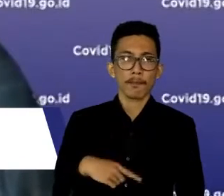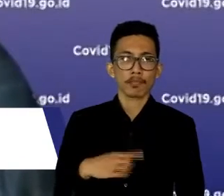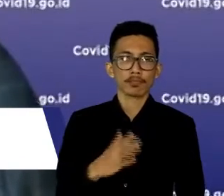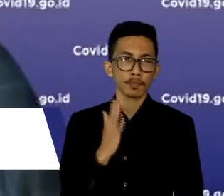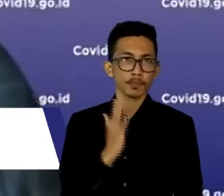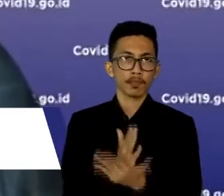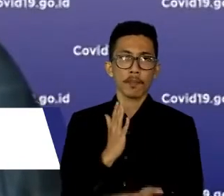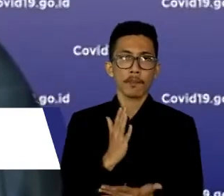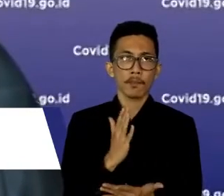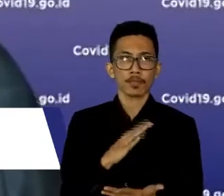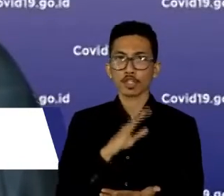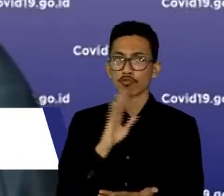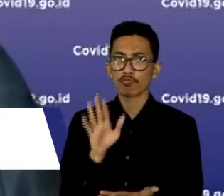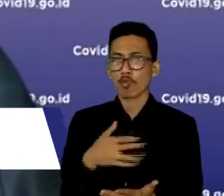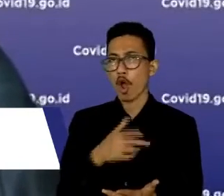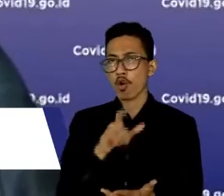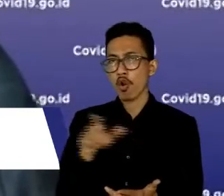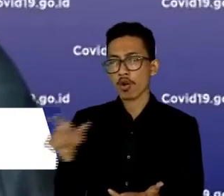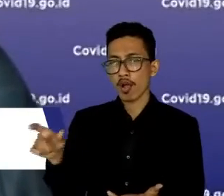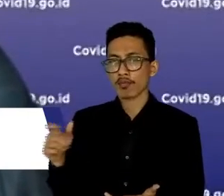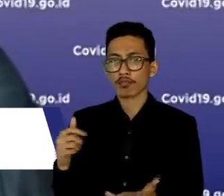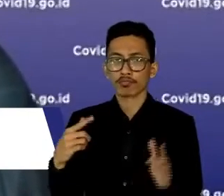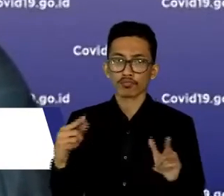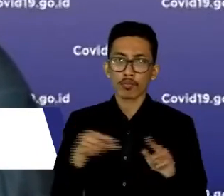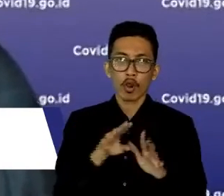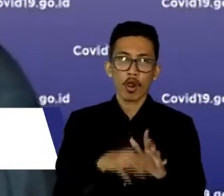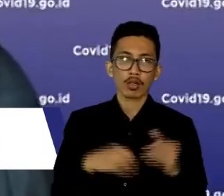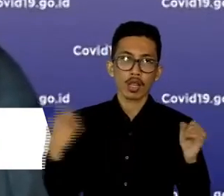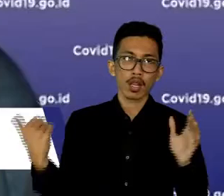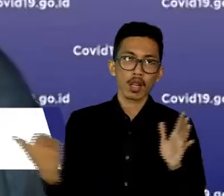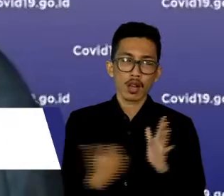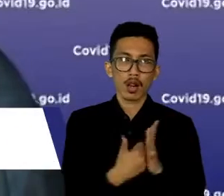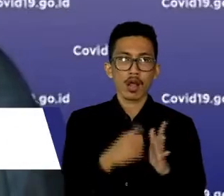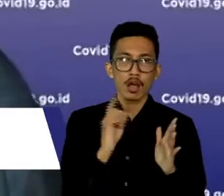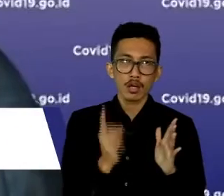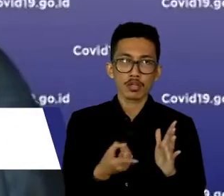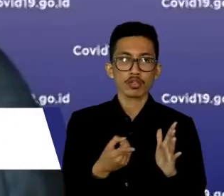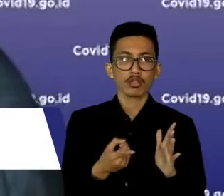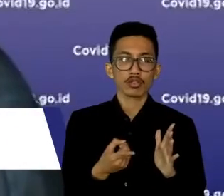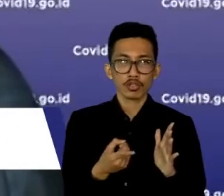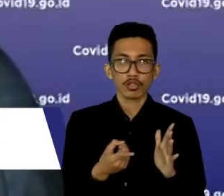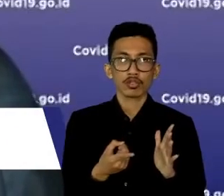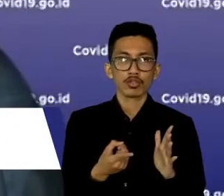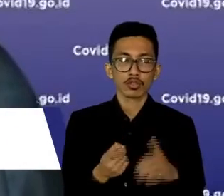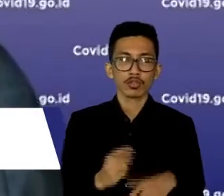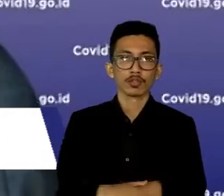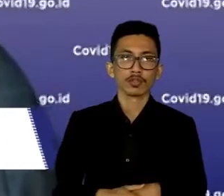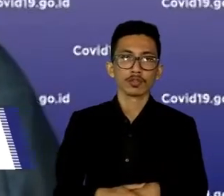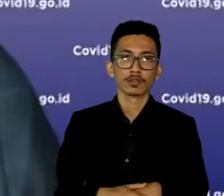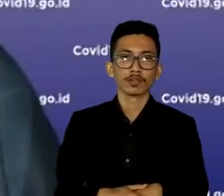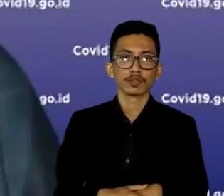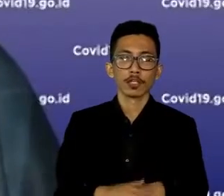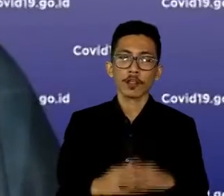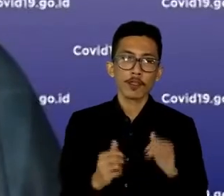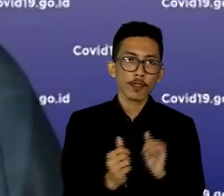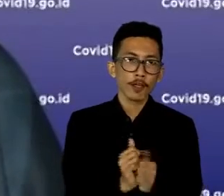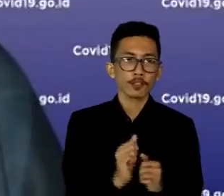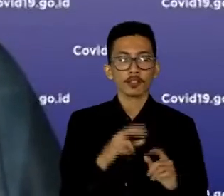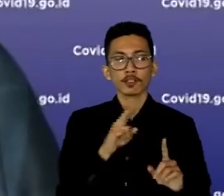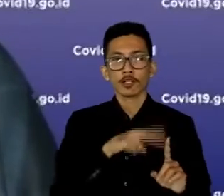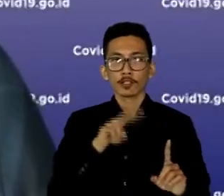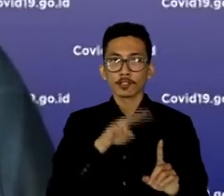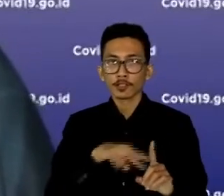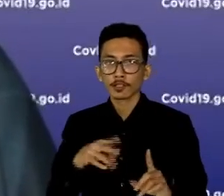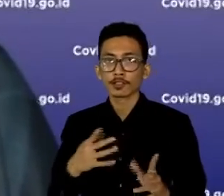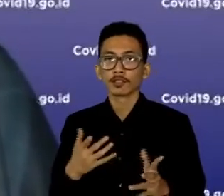orang tetap harus berkontribusi nih, kepatuhan, kedisiplinan itu nggak berkurang. Kinerja di lapangan jauh semakin ditingkatkan. Testing,